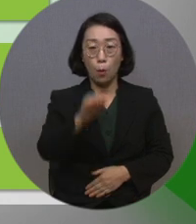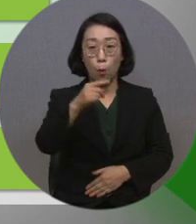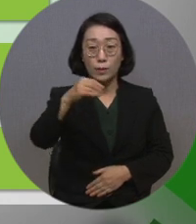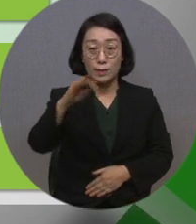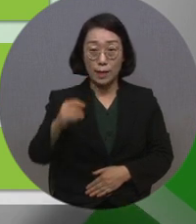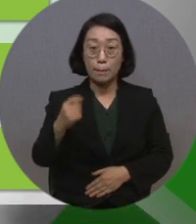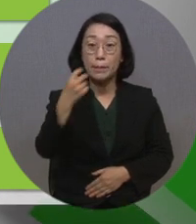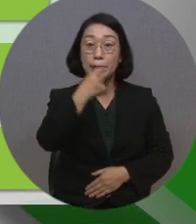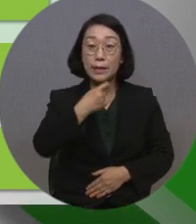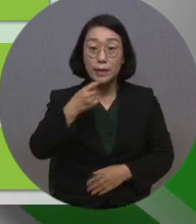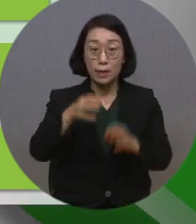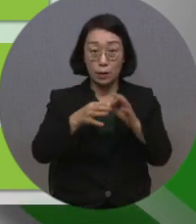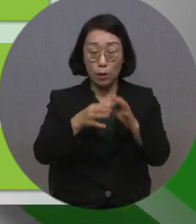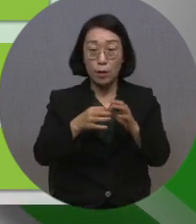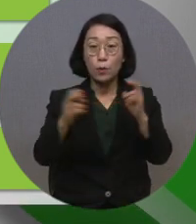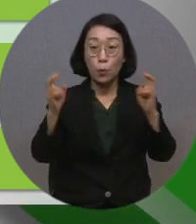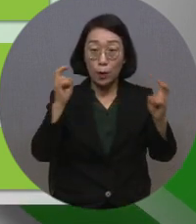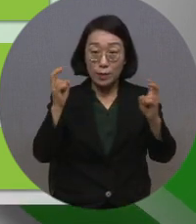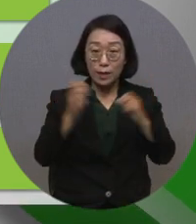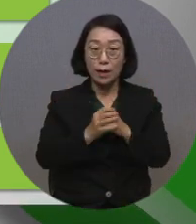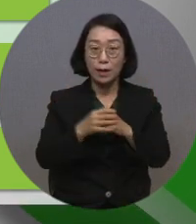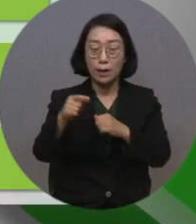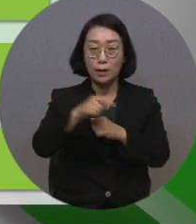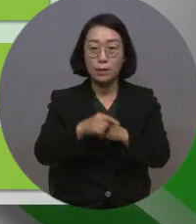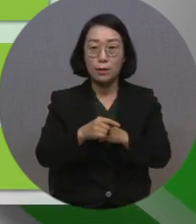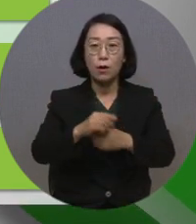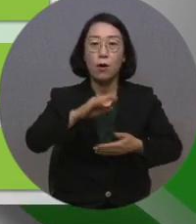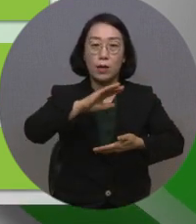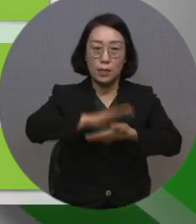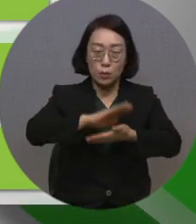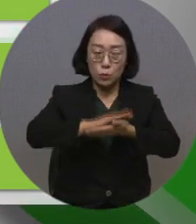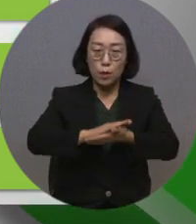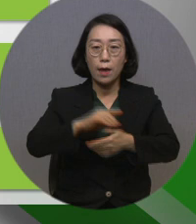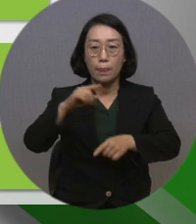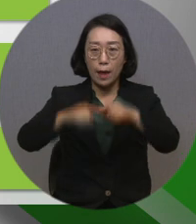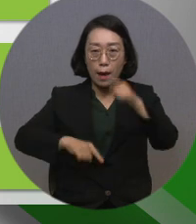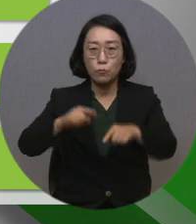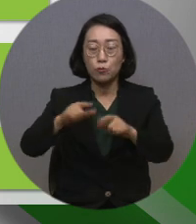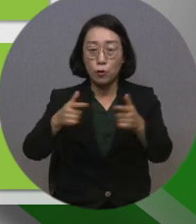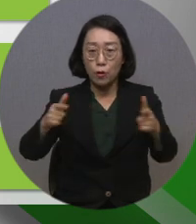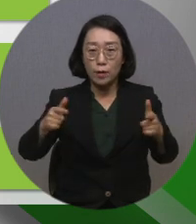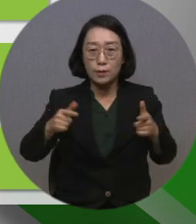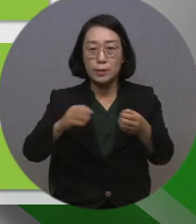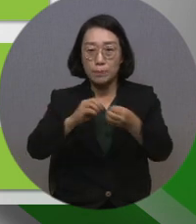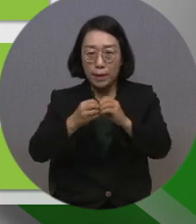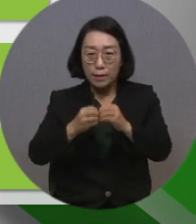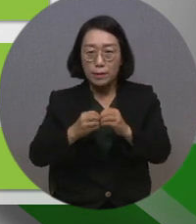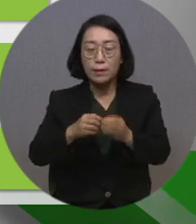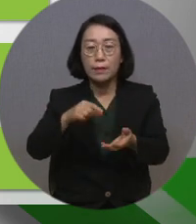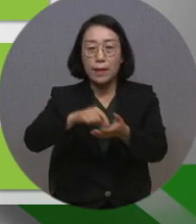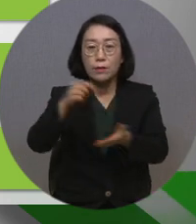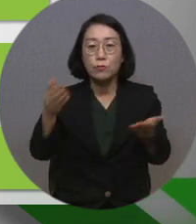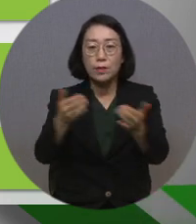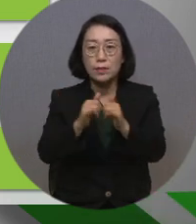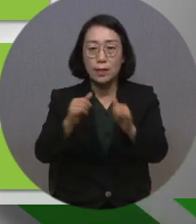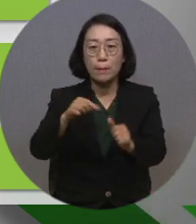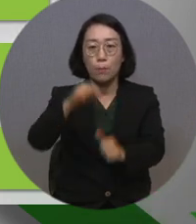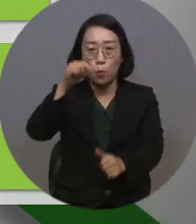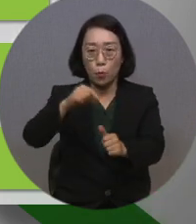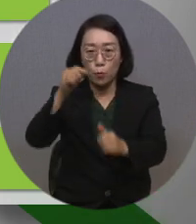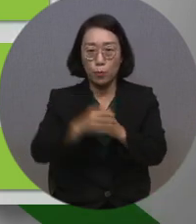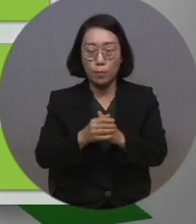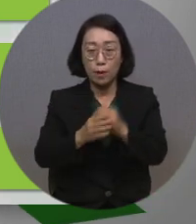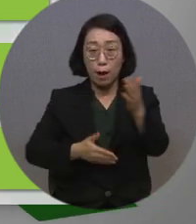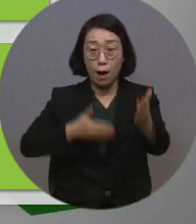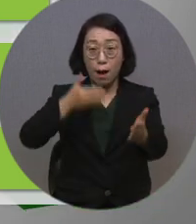오스템 임플란트 주식회사에서 인쇄, 목재, 가구 및 기타 제조 분야 단순 종사원을 모집합니다.